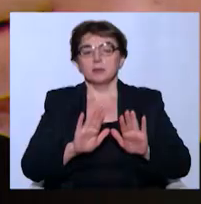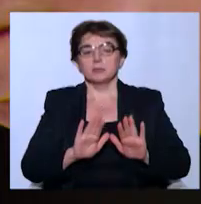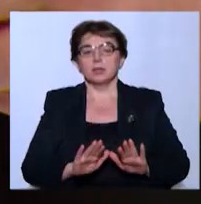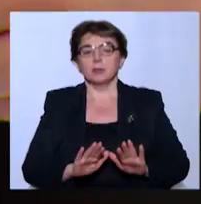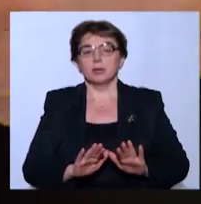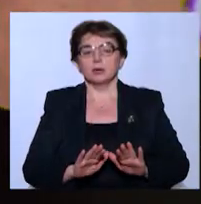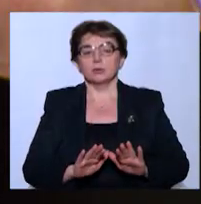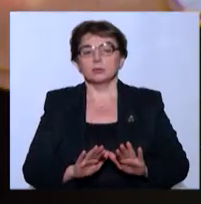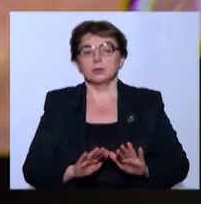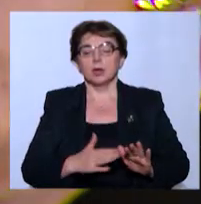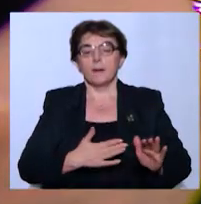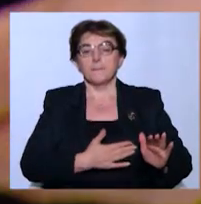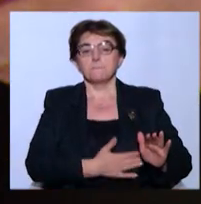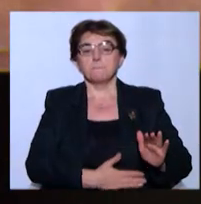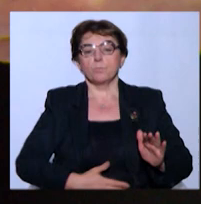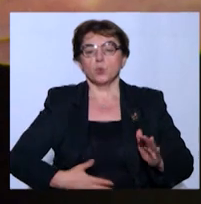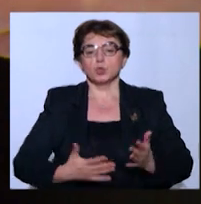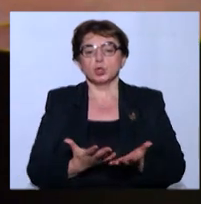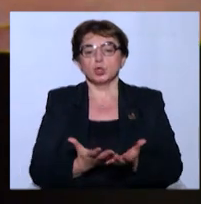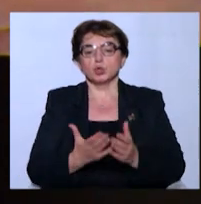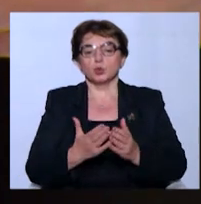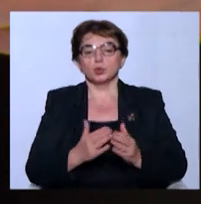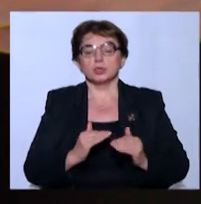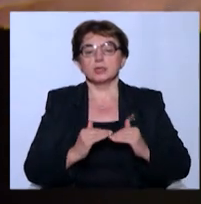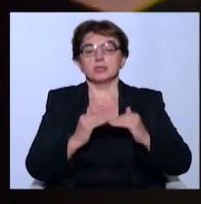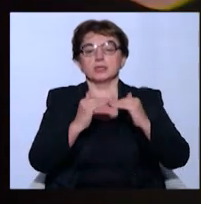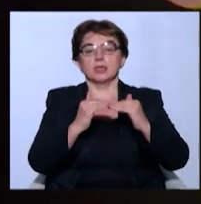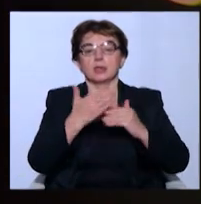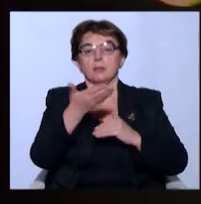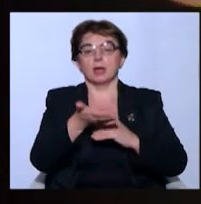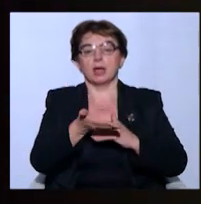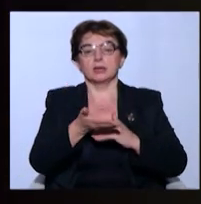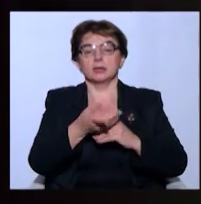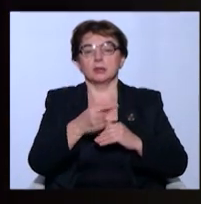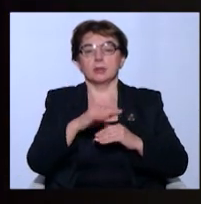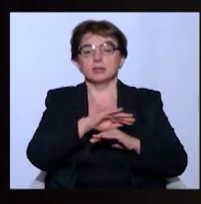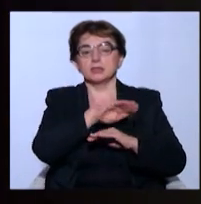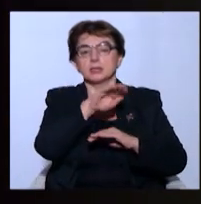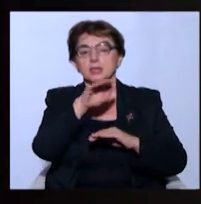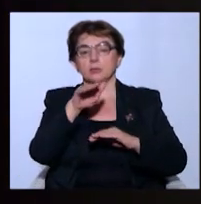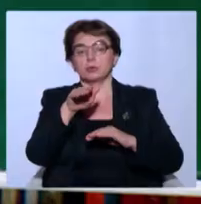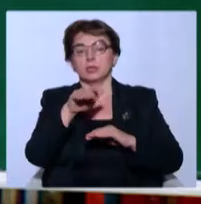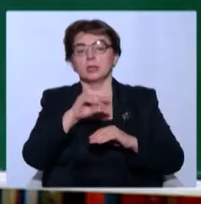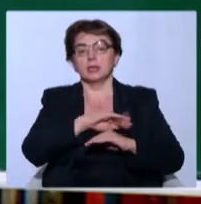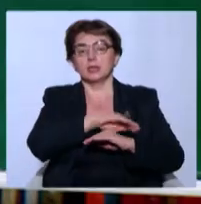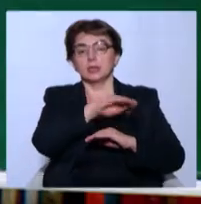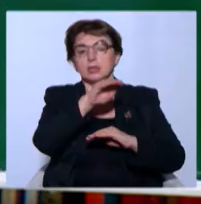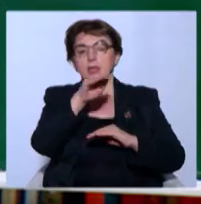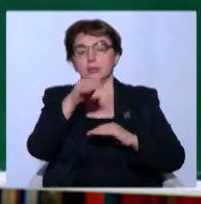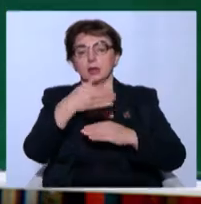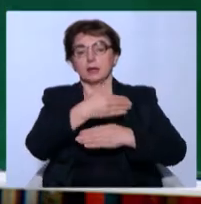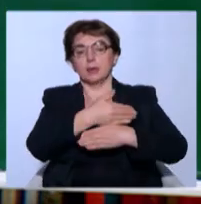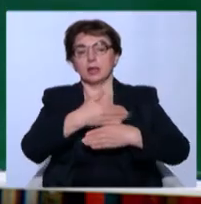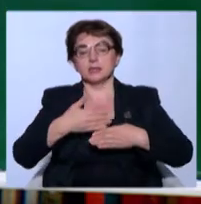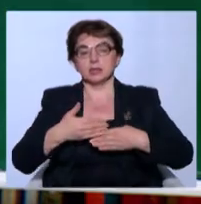მდებარეობს მუცლის ღრუში, მის ზედა მხარეს და მას ზემოდან დიაფრაგმა